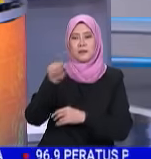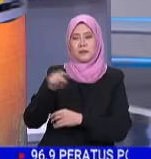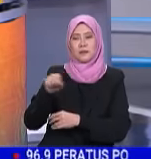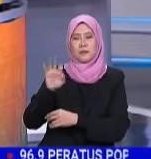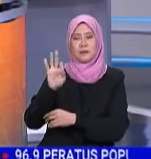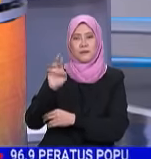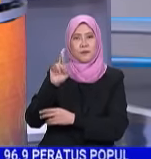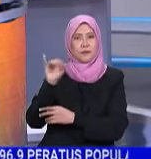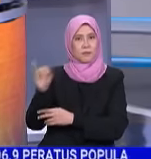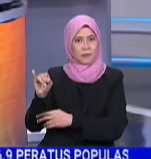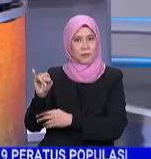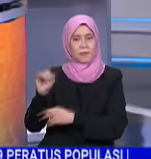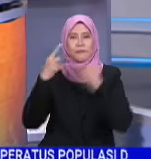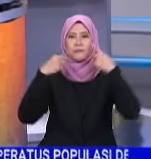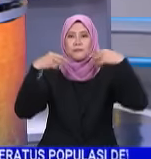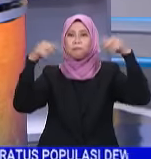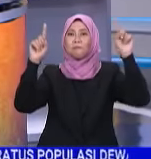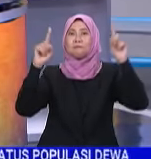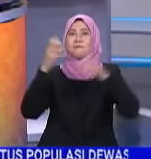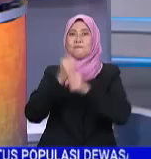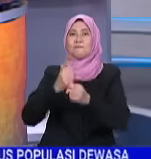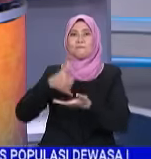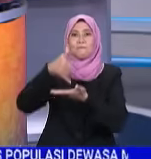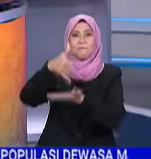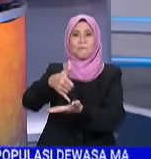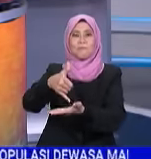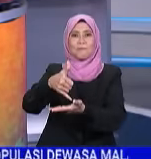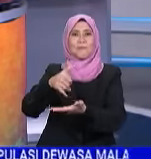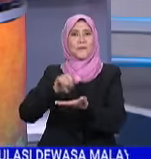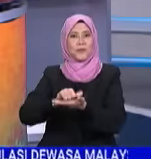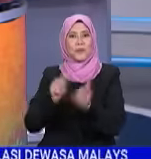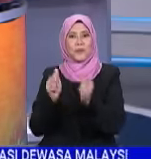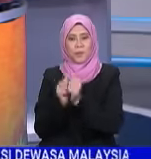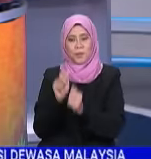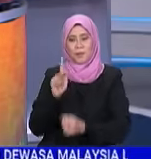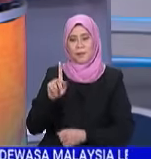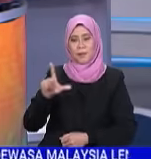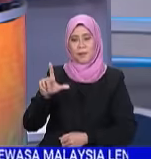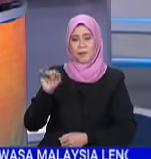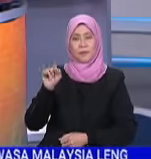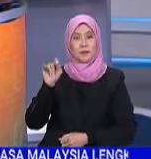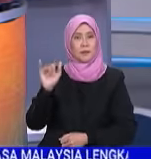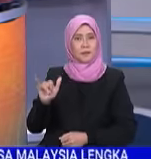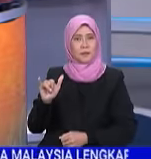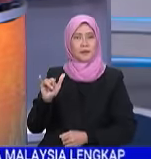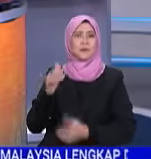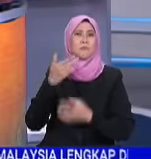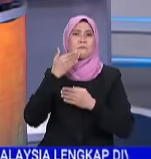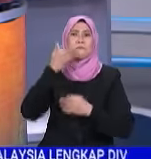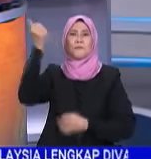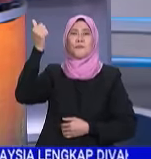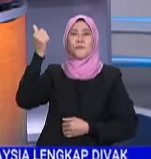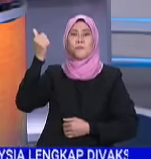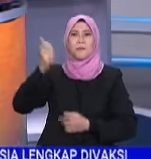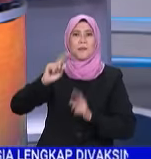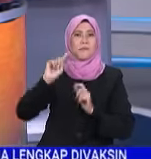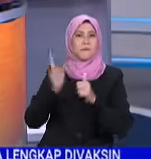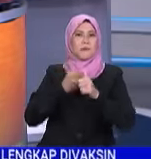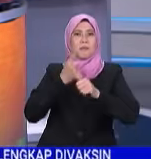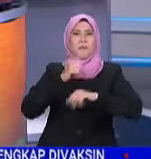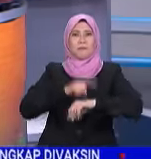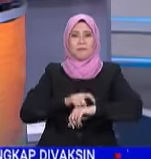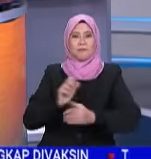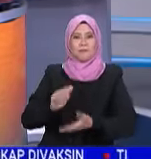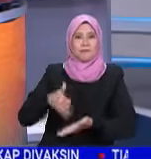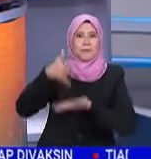Yahya menyifatkan kejayaan menjulang trai berprestij berkenaan bersama klct FC sebagai pencapaian terulung dalam kariernya